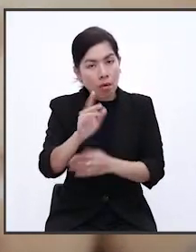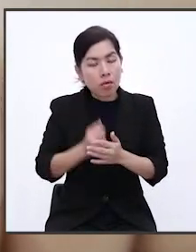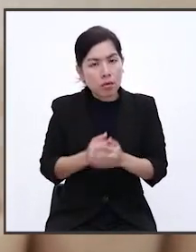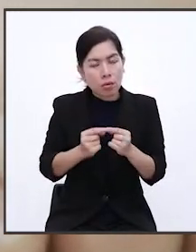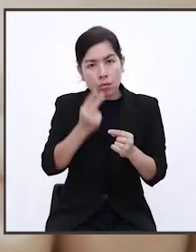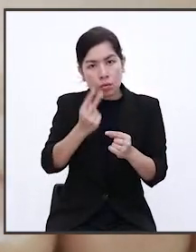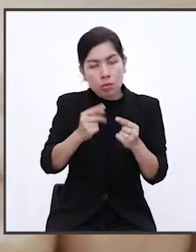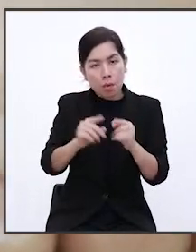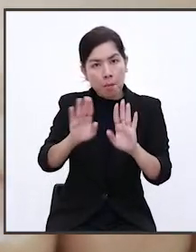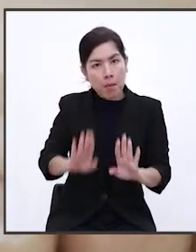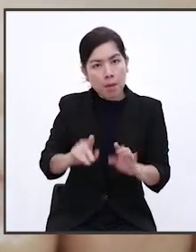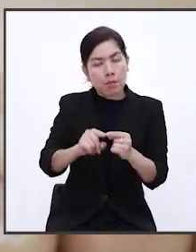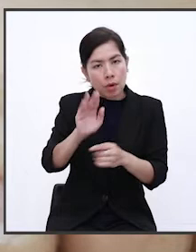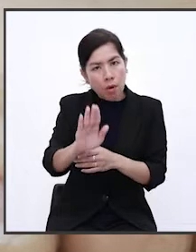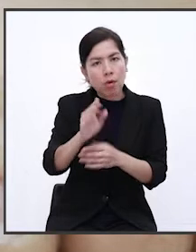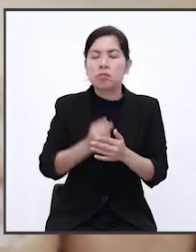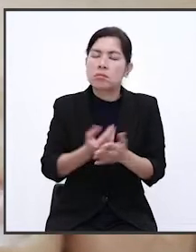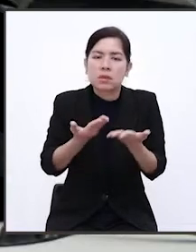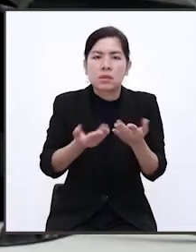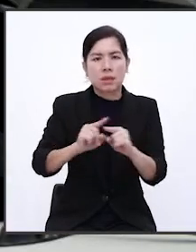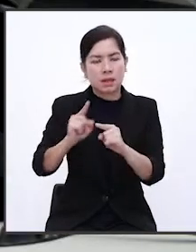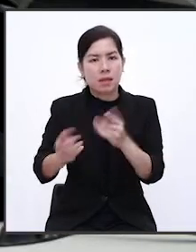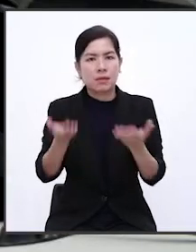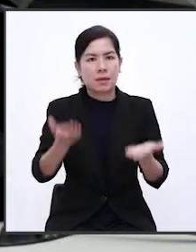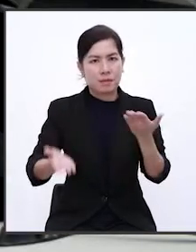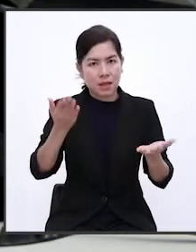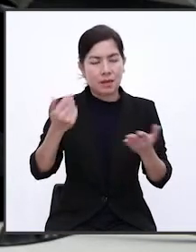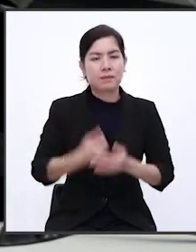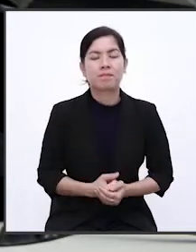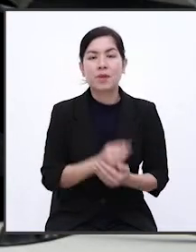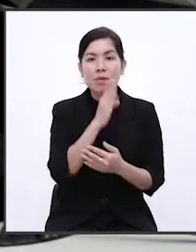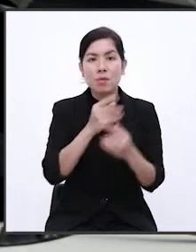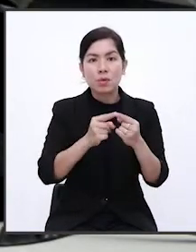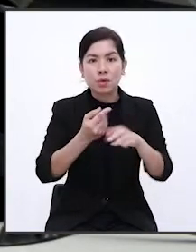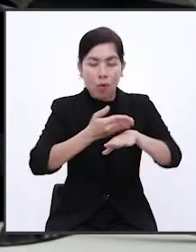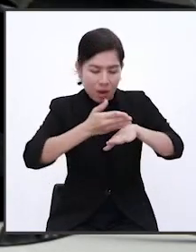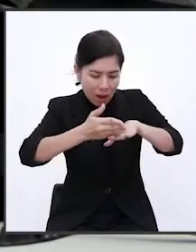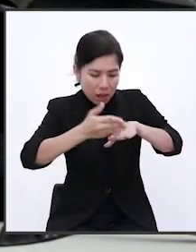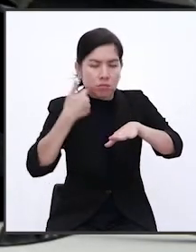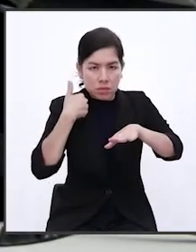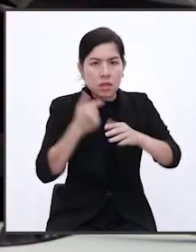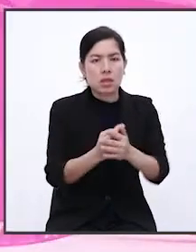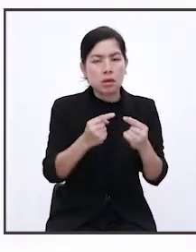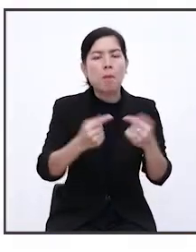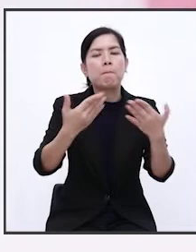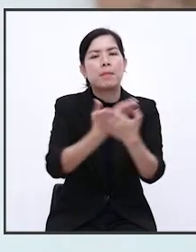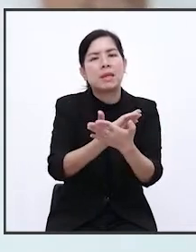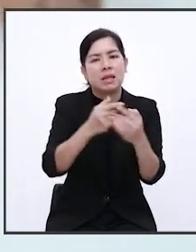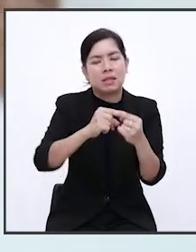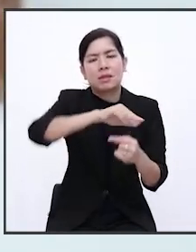บบแค่ส่วนหนึ่งของเท้าก็ได้นะคะในกรณีนี้นะคะเพราะว่าถ้าเกิดขาดสูงกว่านี้อาจจะต้องเป็นอวัยวะเทียมไปเลยนะคะ